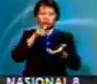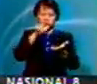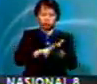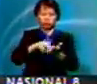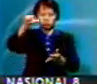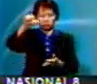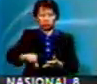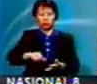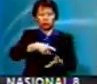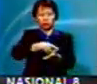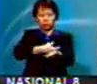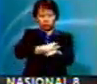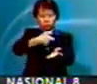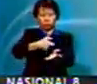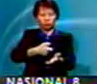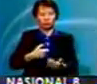gagal ujian tersebut.